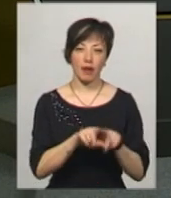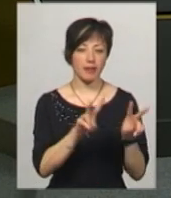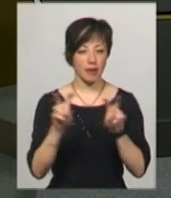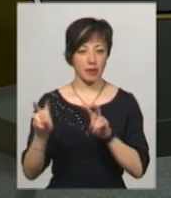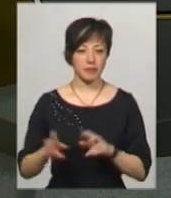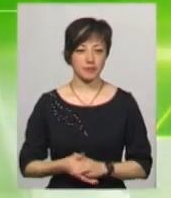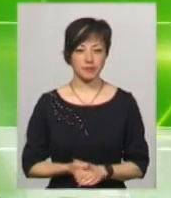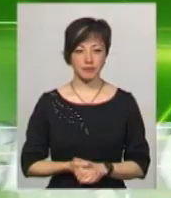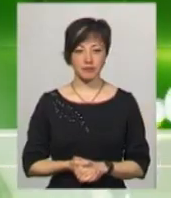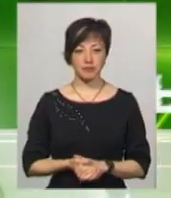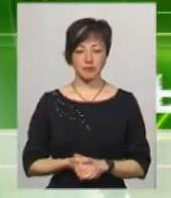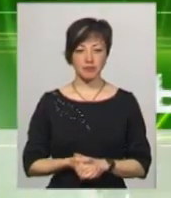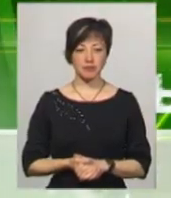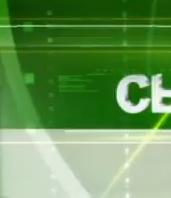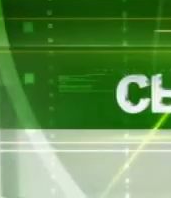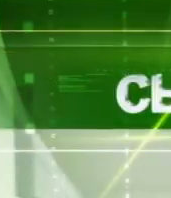теми.